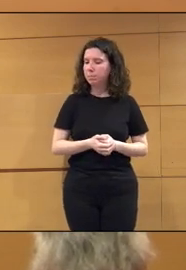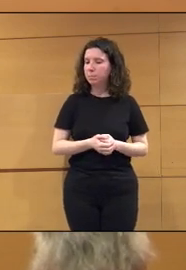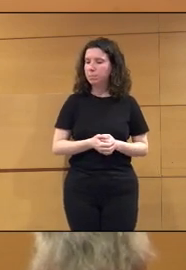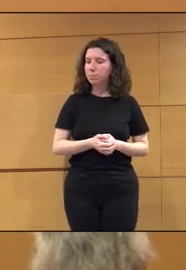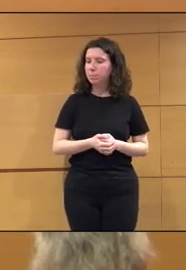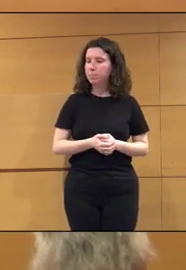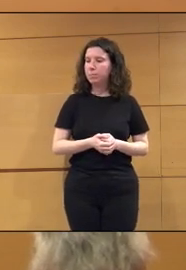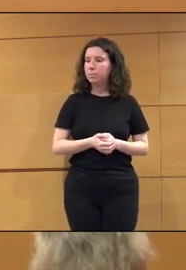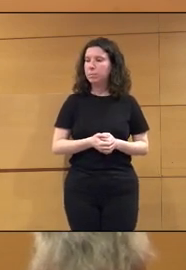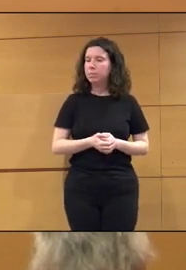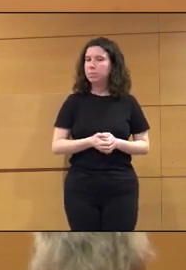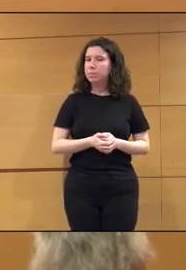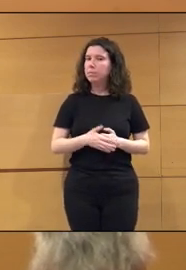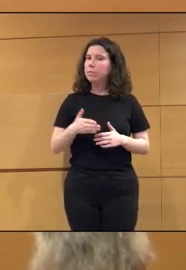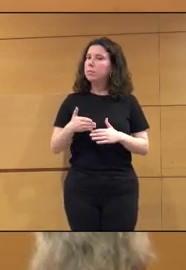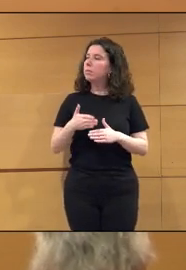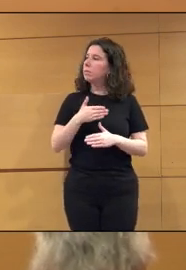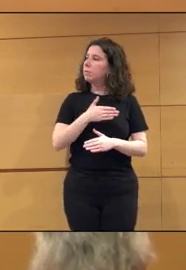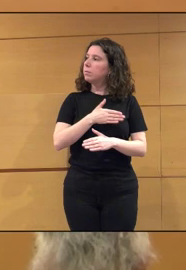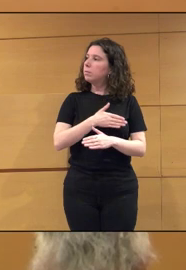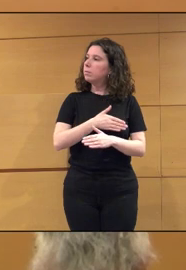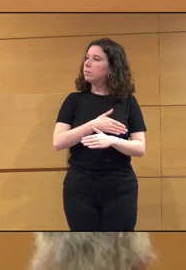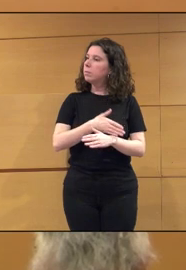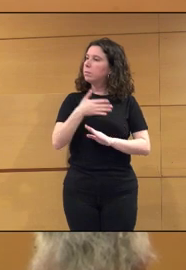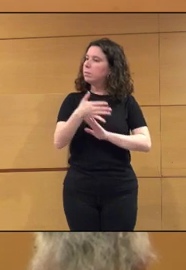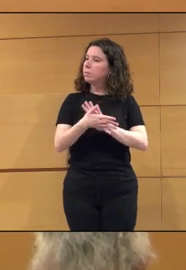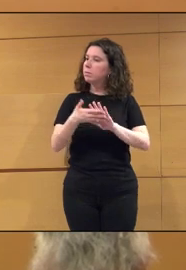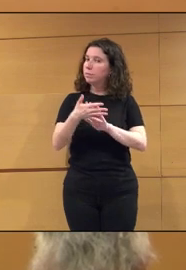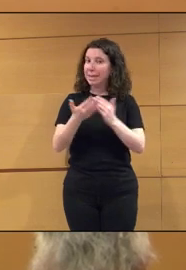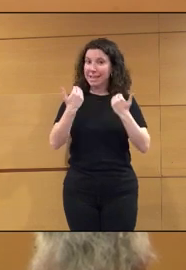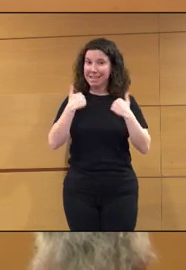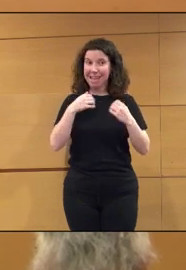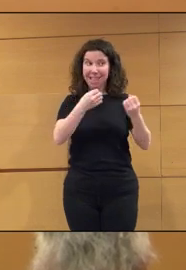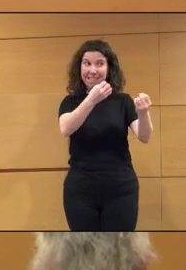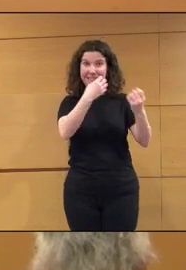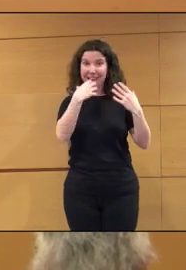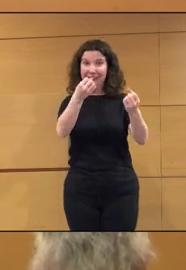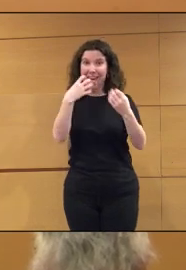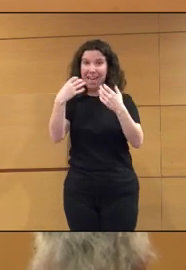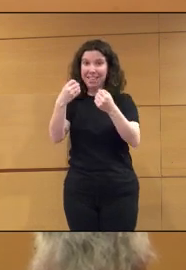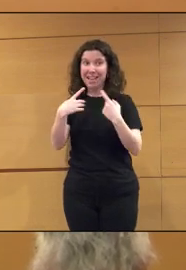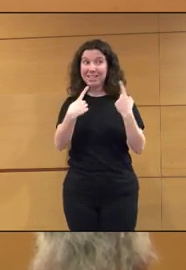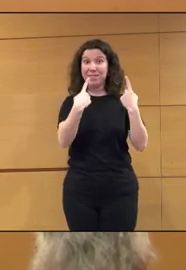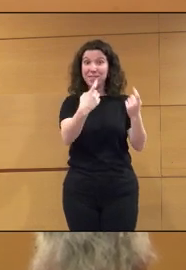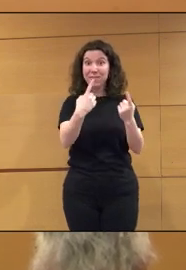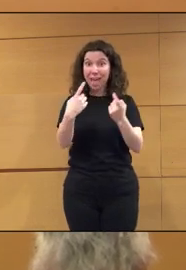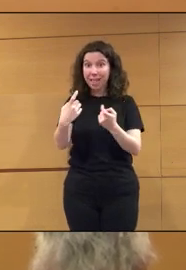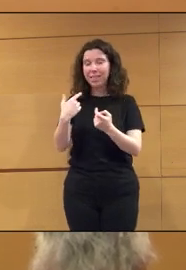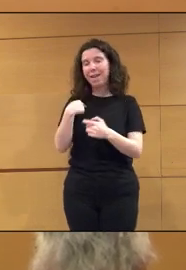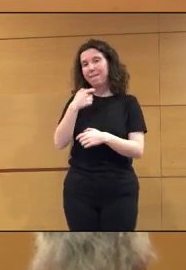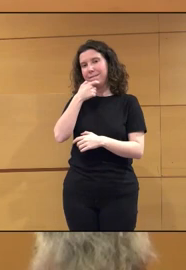Com vaig parlar de falta de dades, volia remarcar una iniciativa que vam